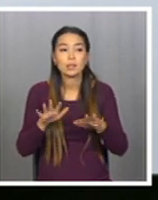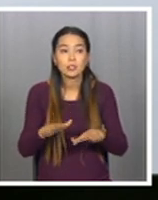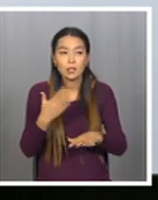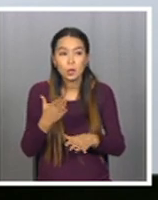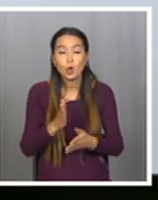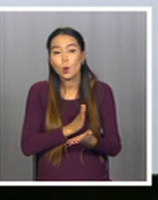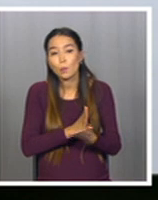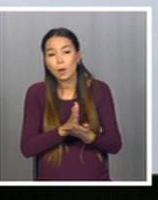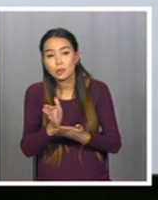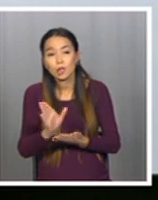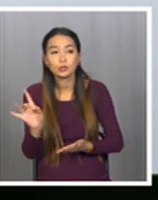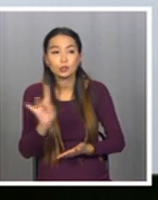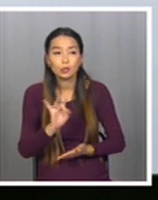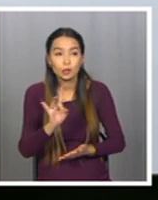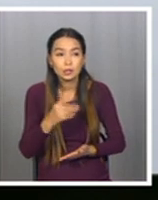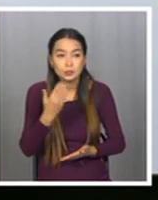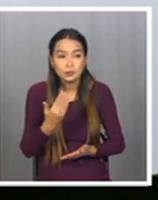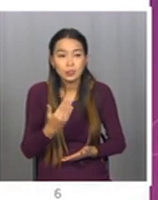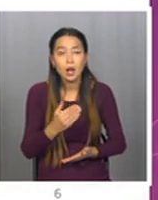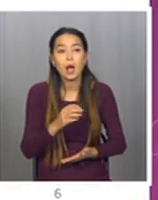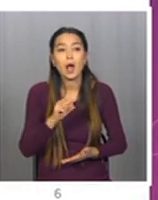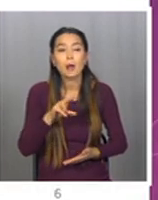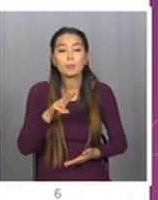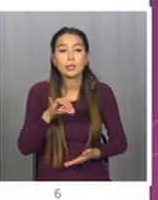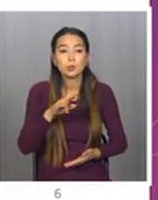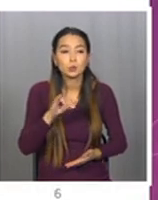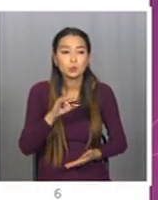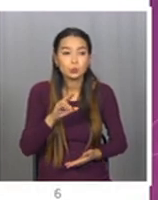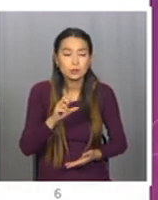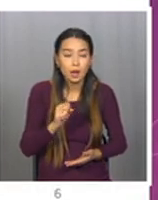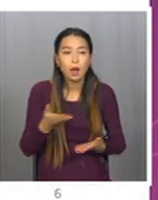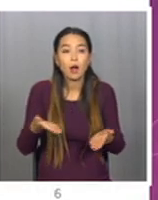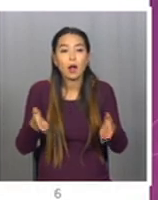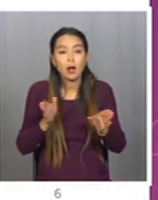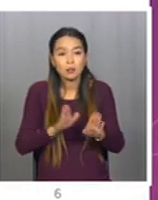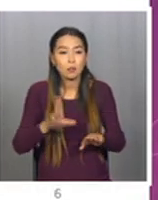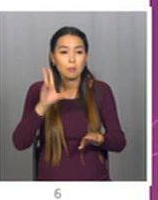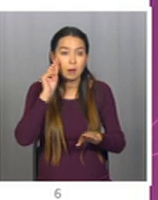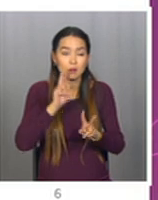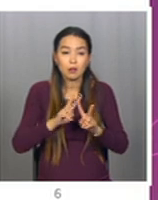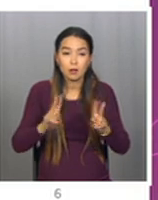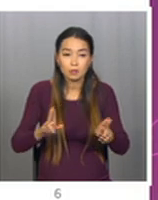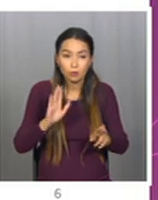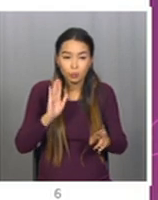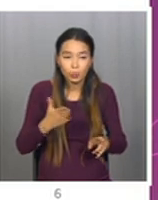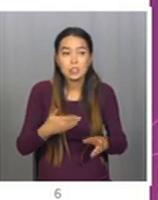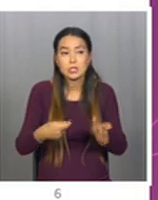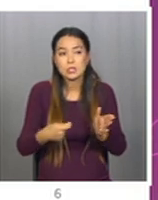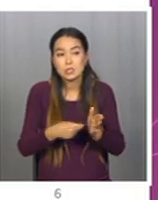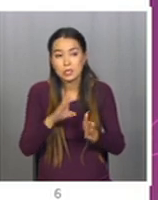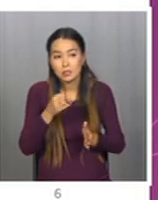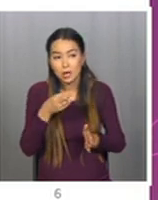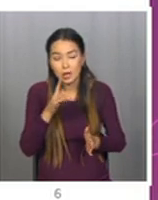бағдардың ұзындығы оның амплитудасының сандық мәнін көрсетеді, немесе скаляр